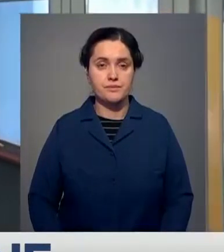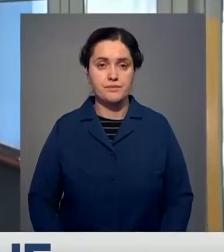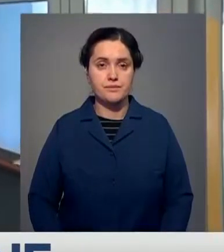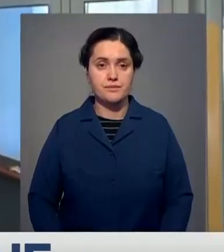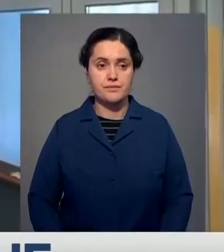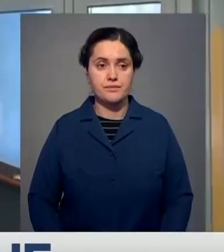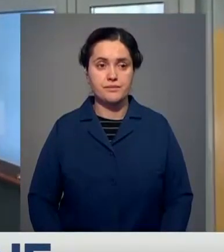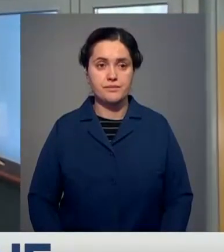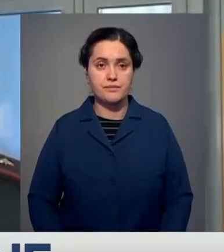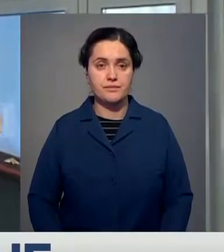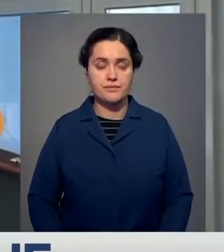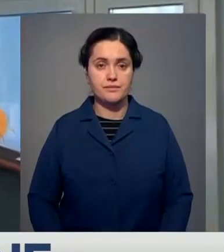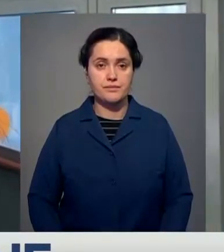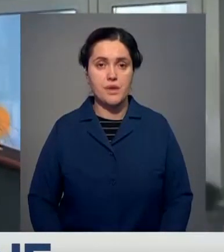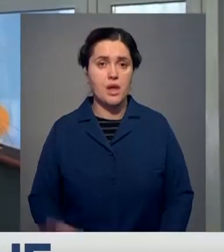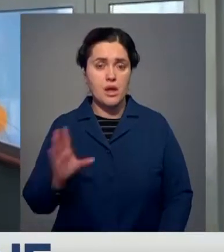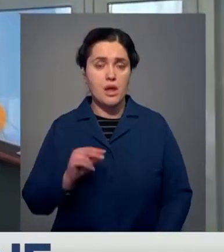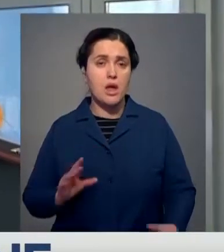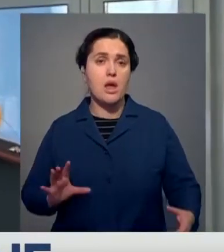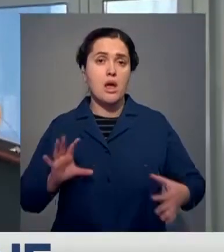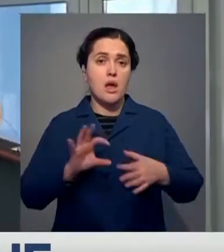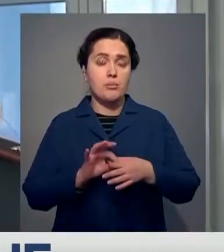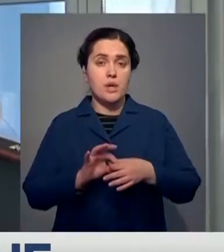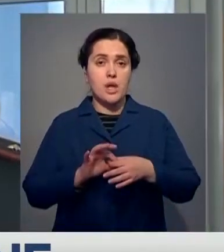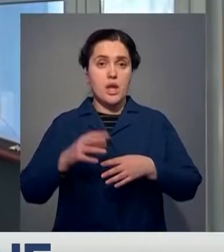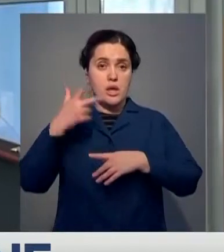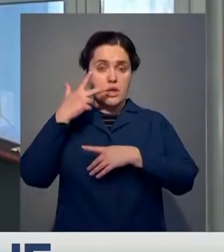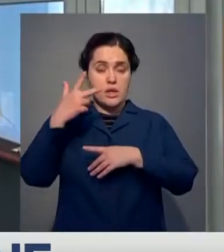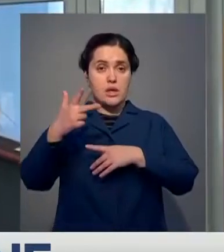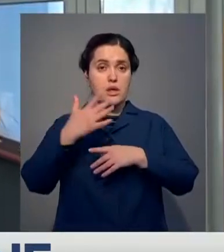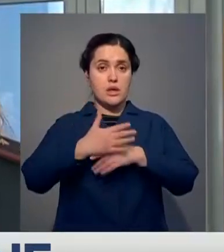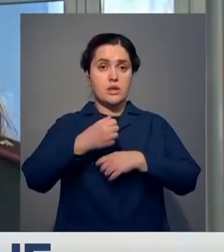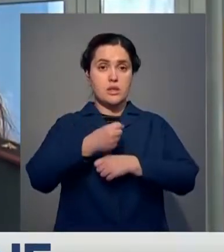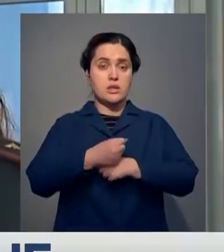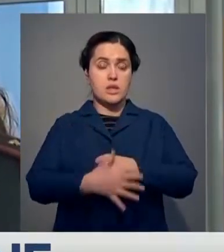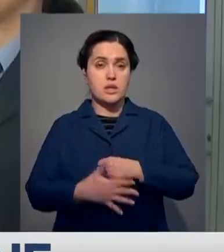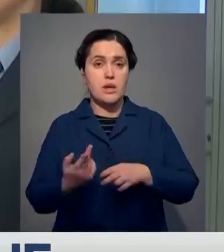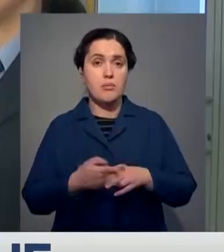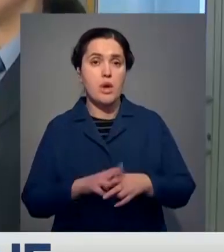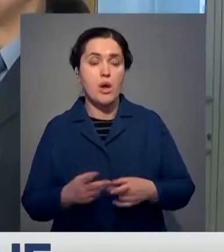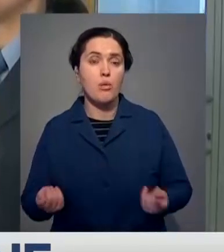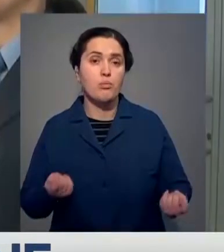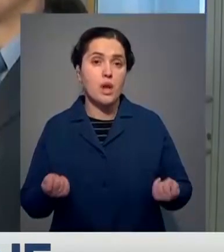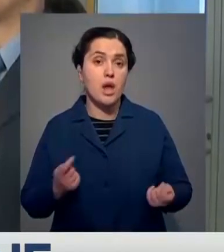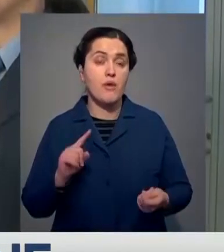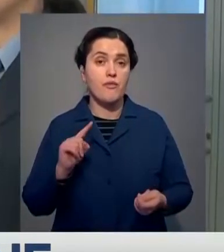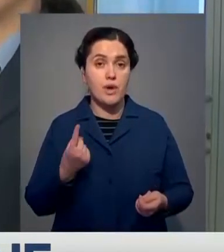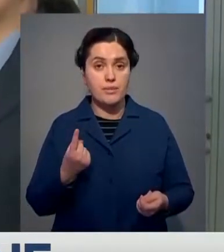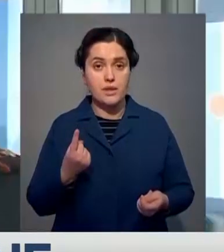Рассматриваем вопрос подключения всех камер видеонаблюдения к центрам оперативного управления. Это, во-первых,